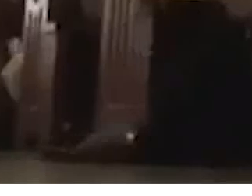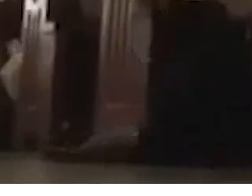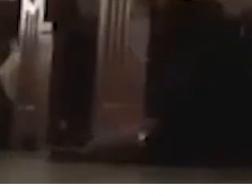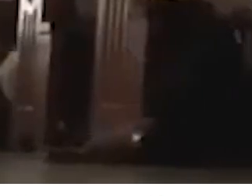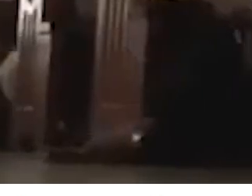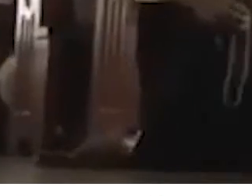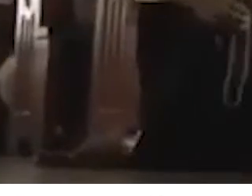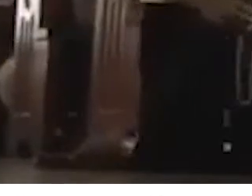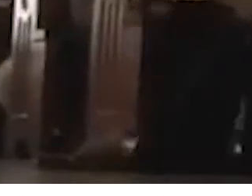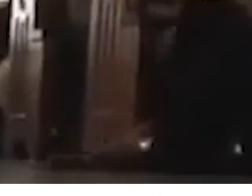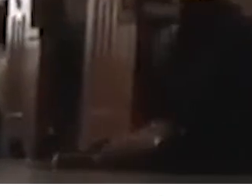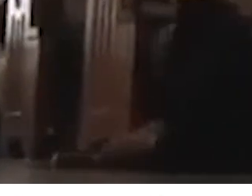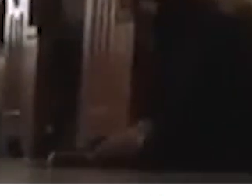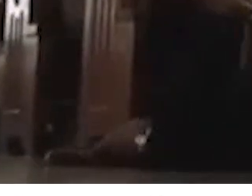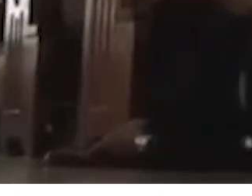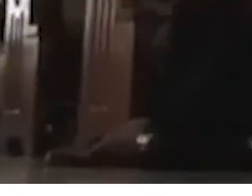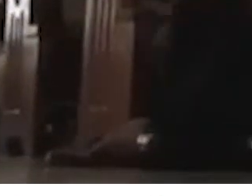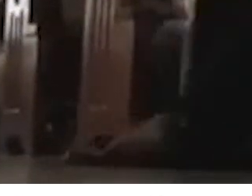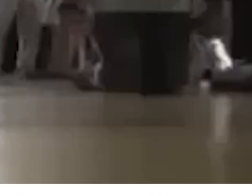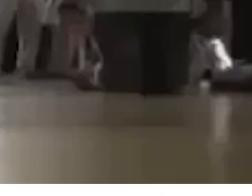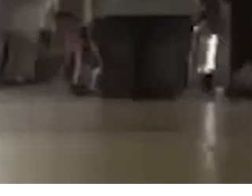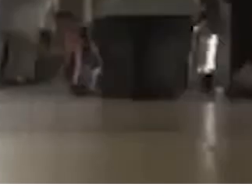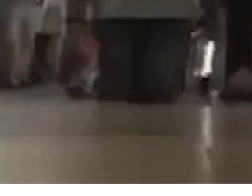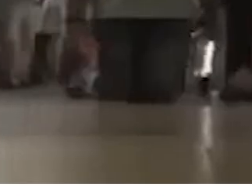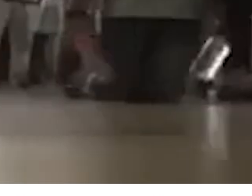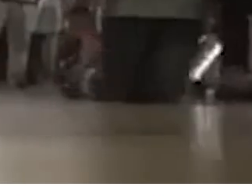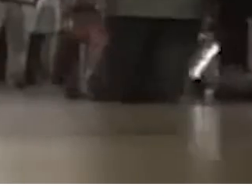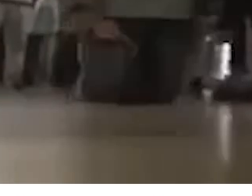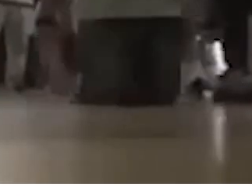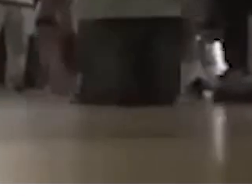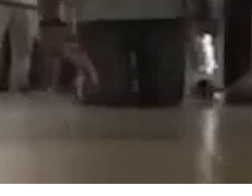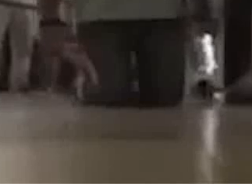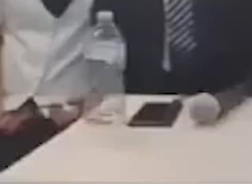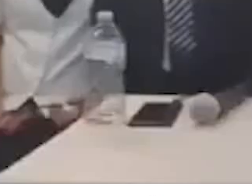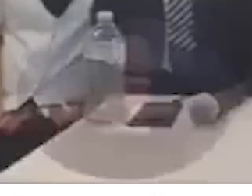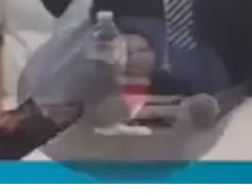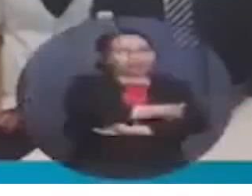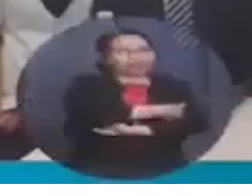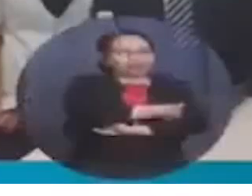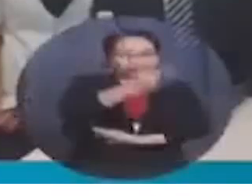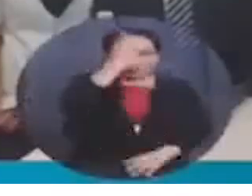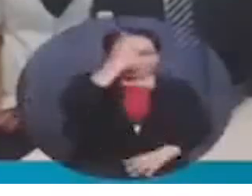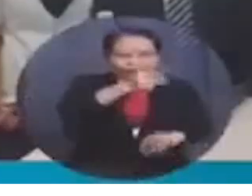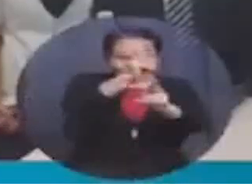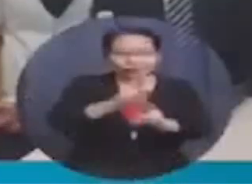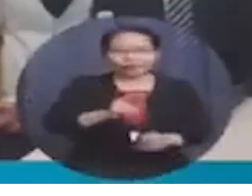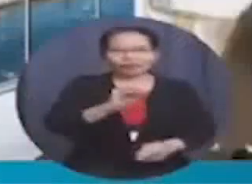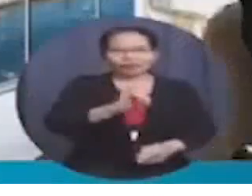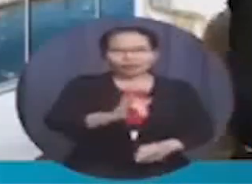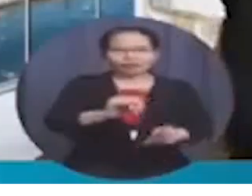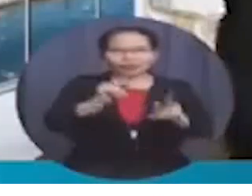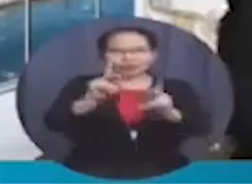pari sa Guagua. Ah, ganun ba? Eh, ginagalang mo, eto, tanong ko sa'yo. Yung magulang mo, ginagalang mo. Oo, kaya nga,